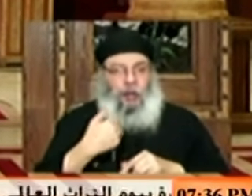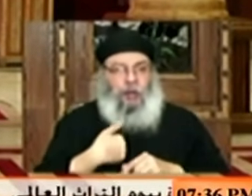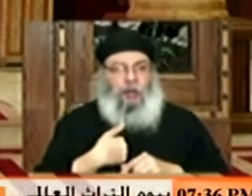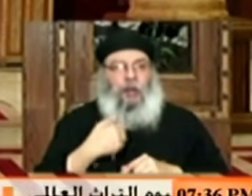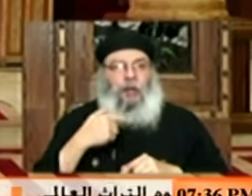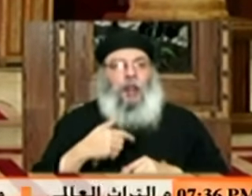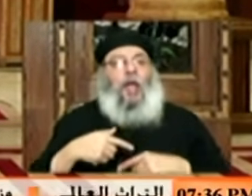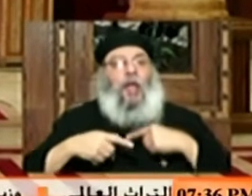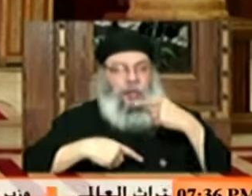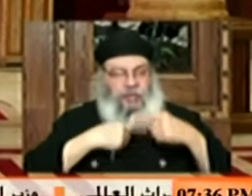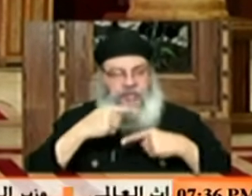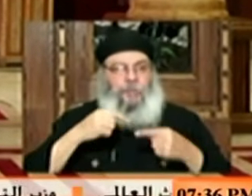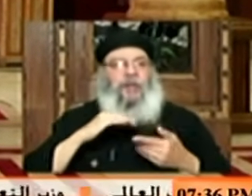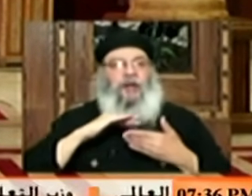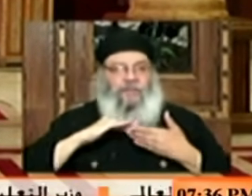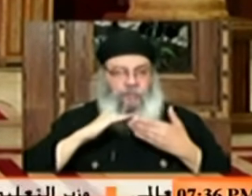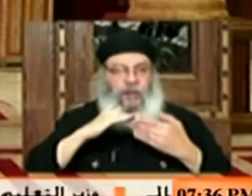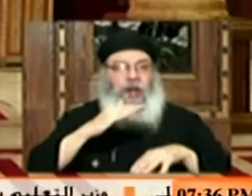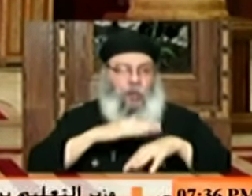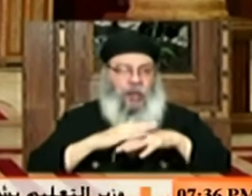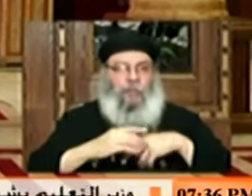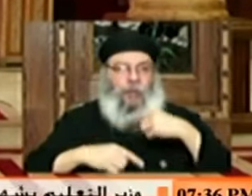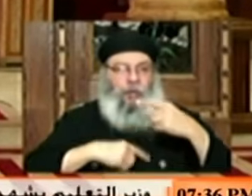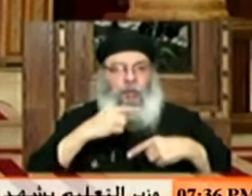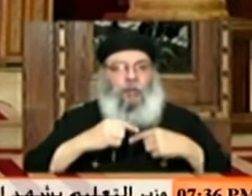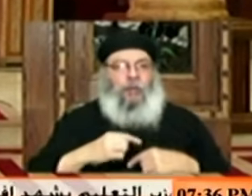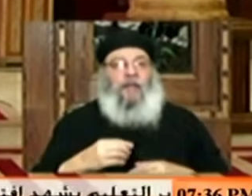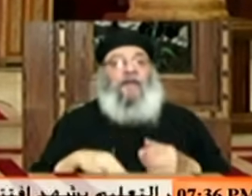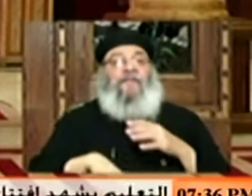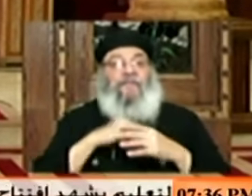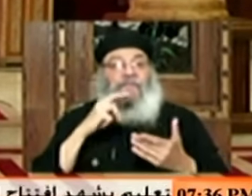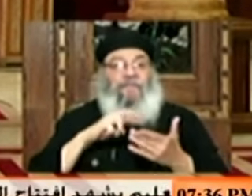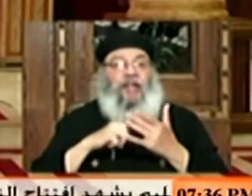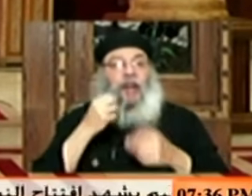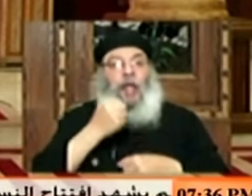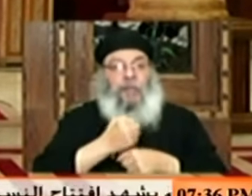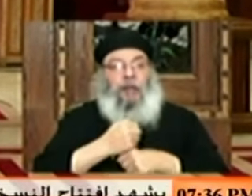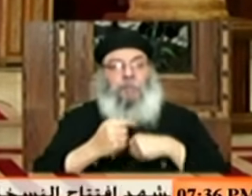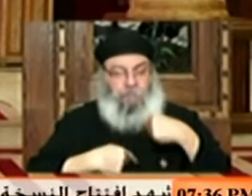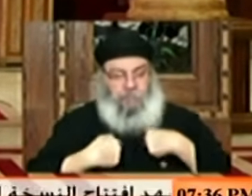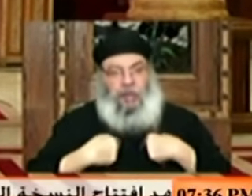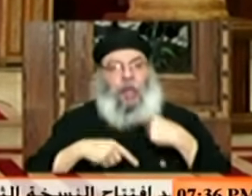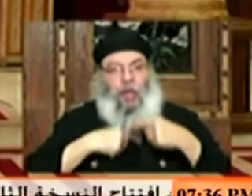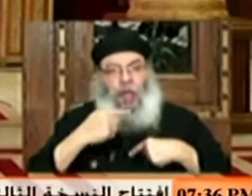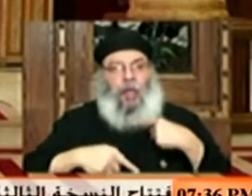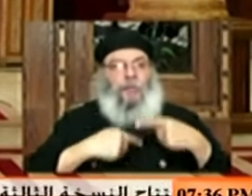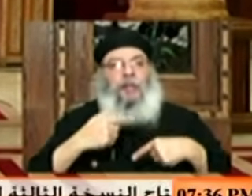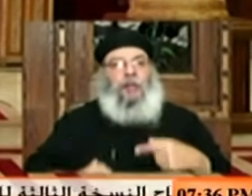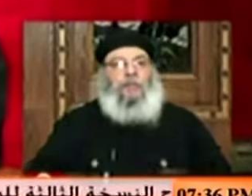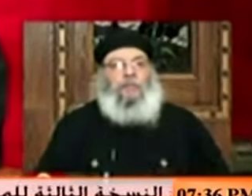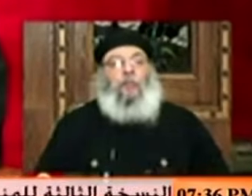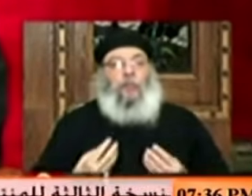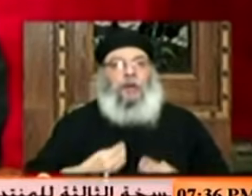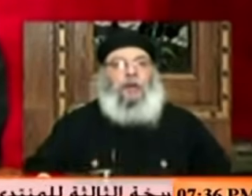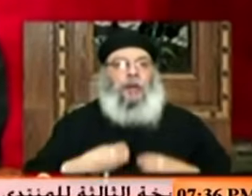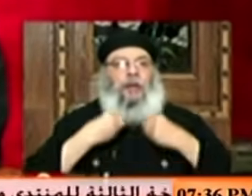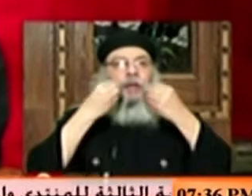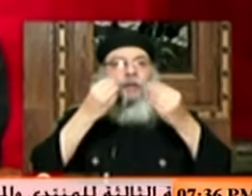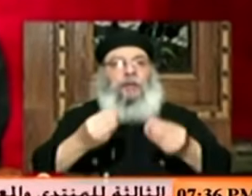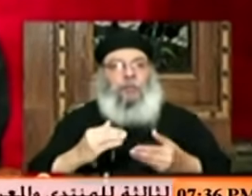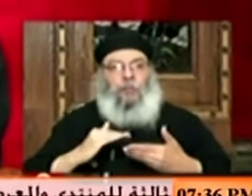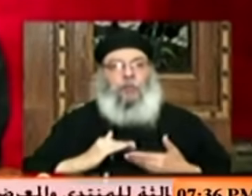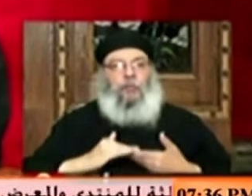انا استمر في خدمتي واستمر في العمل ده وبنقدم الخدمه